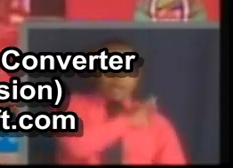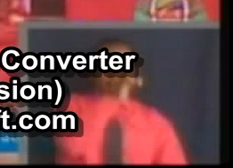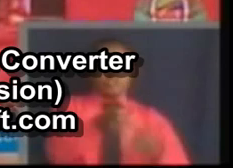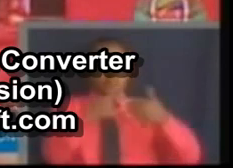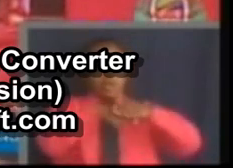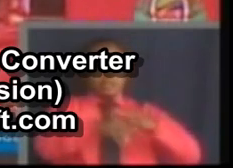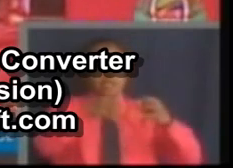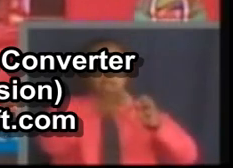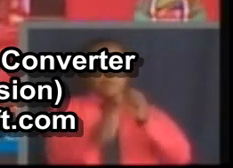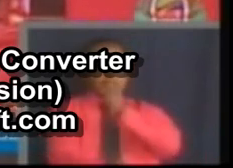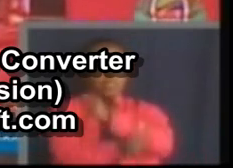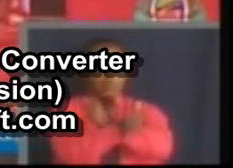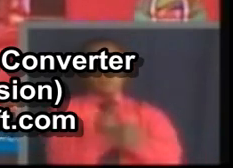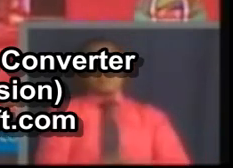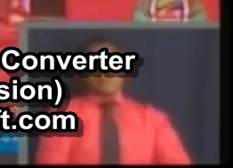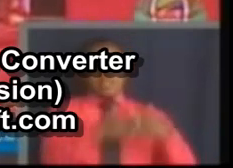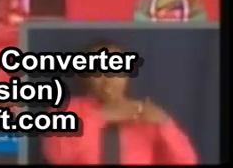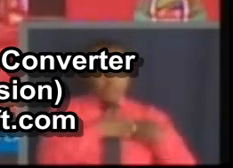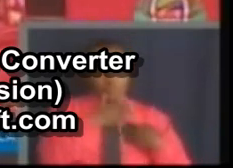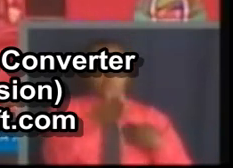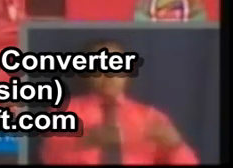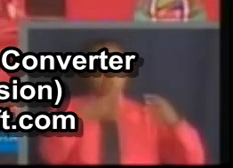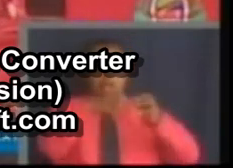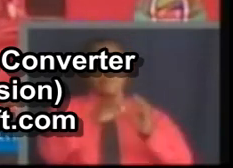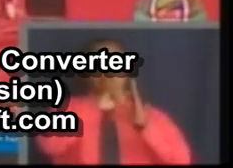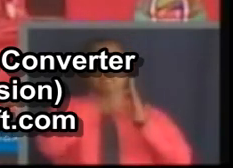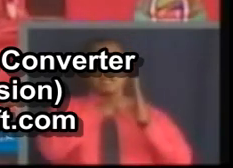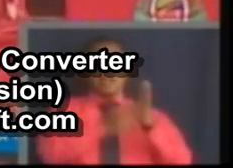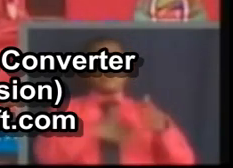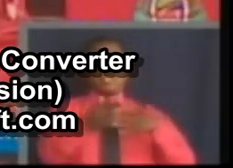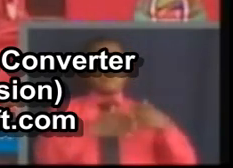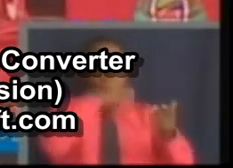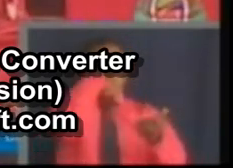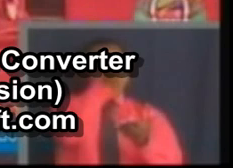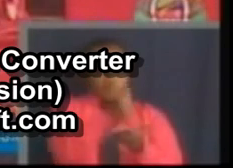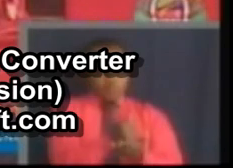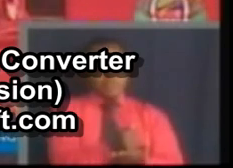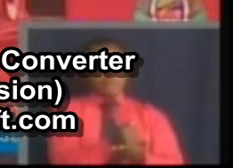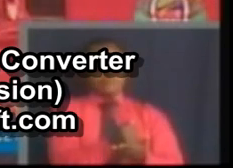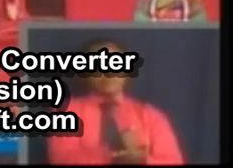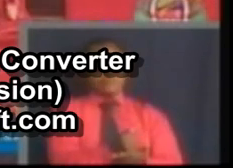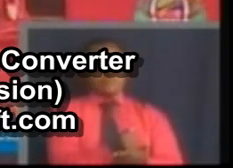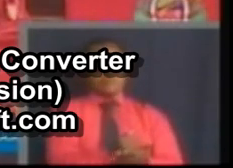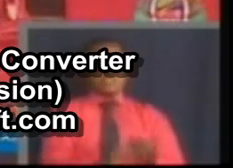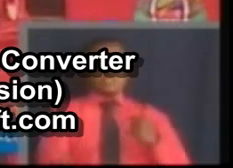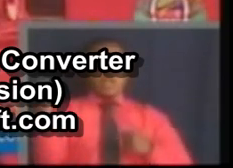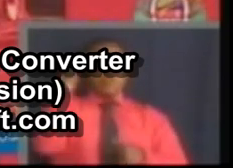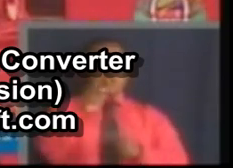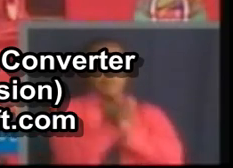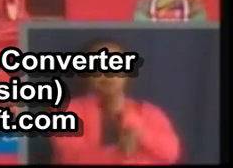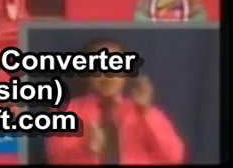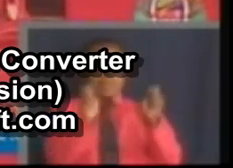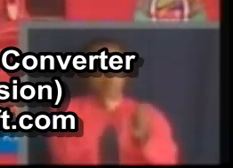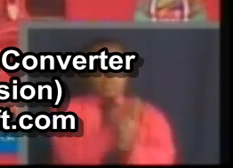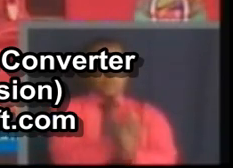uongozi. Nashukuru kwamba kamati ya kanuni imefanya uamuzi na walao kumetokea mabadiliko kidogo